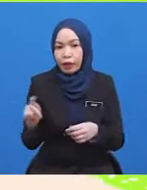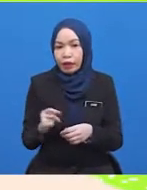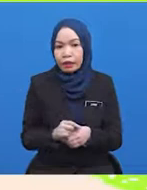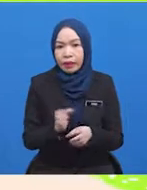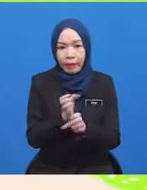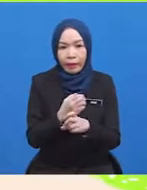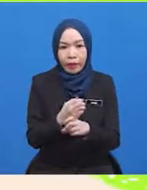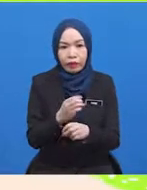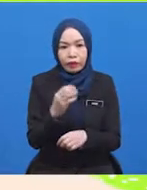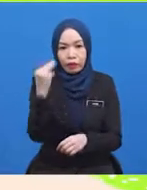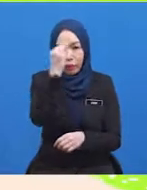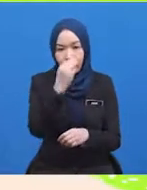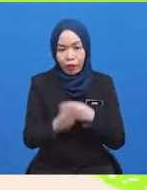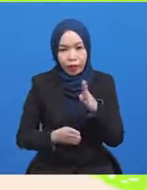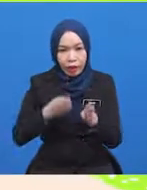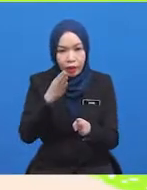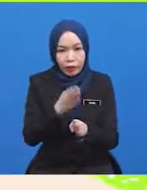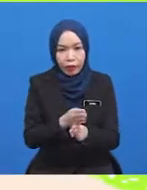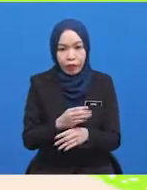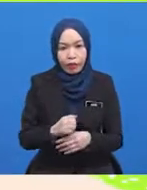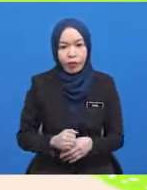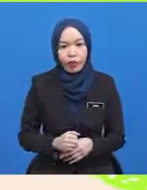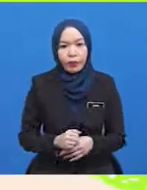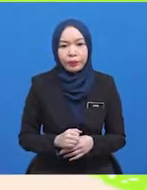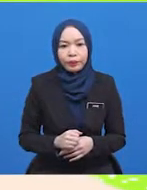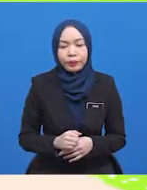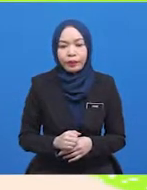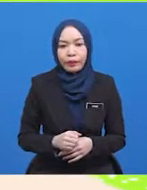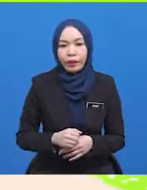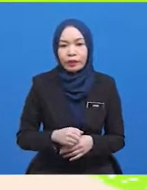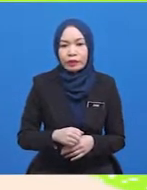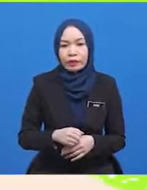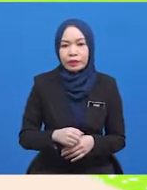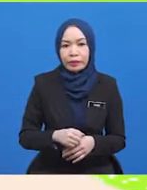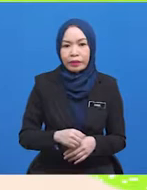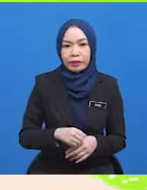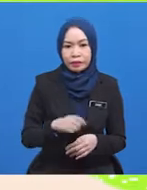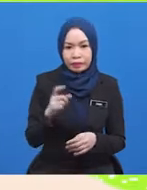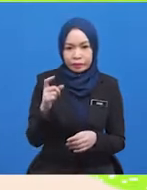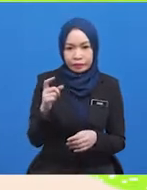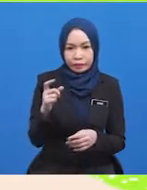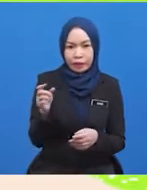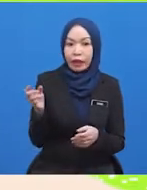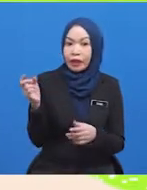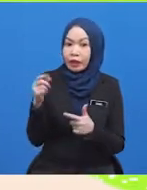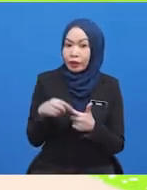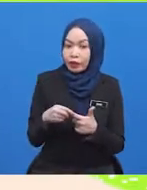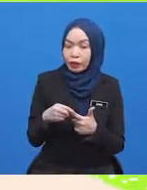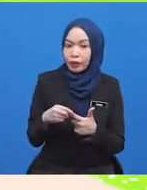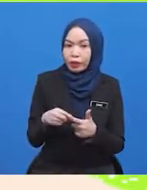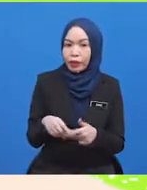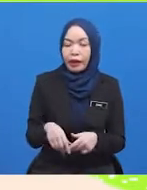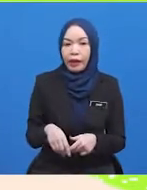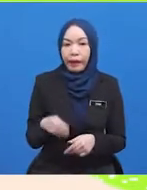muka bumi pandang darat khas, gua batu kapur. Kedua, batu arang